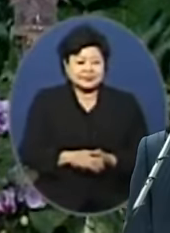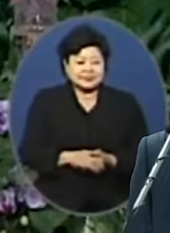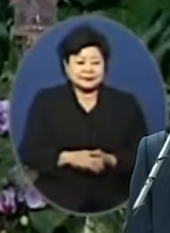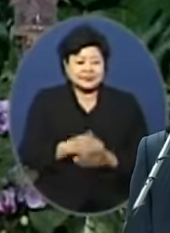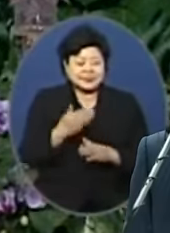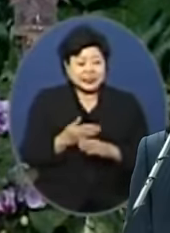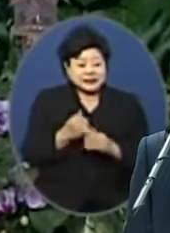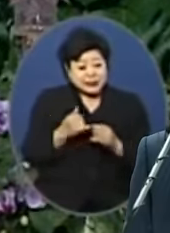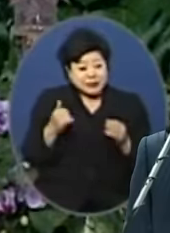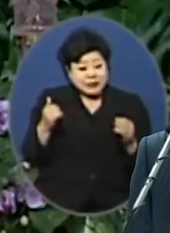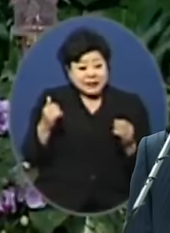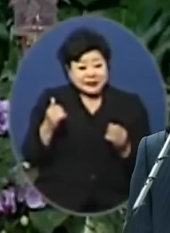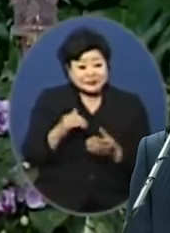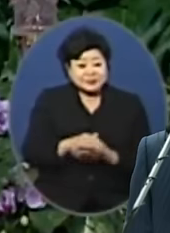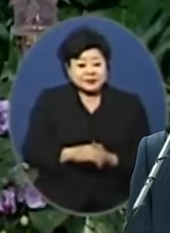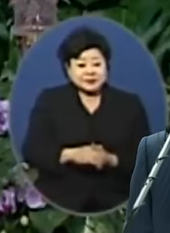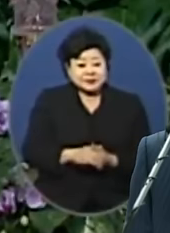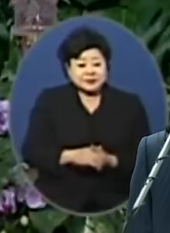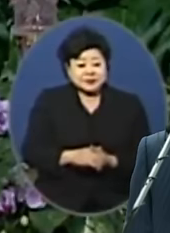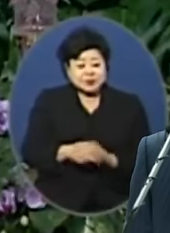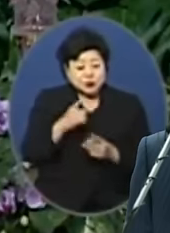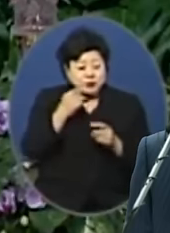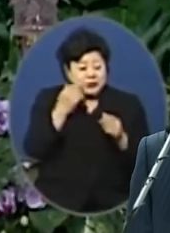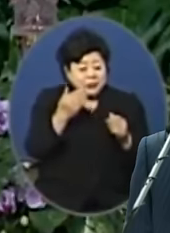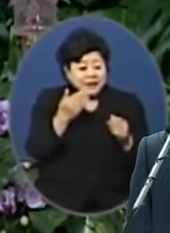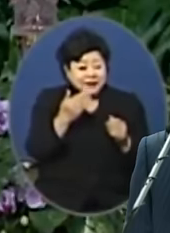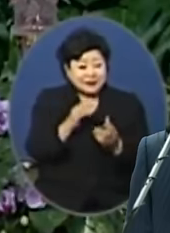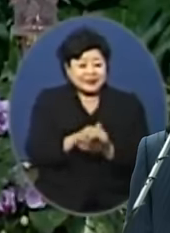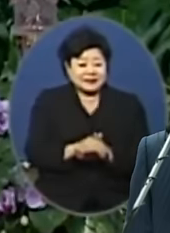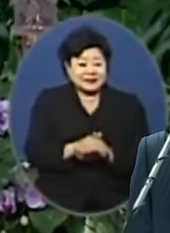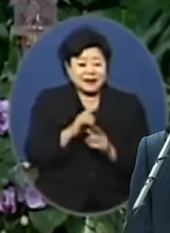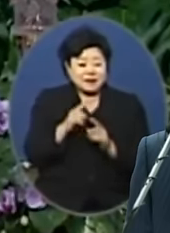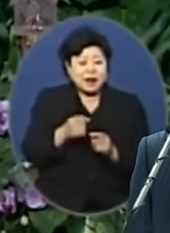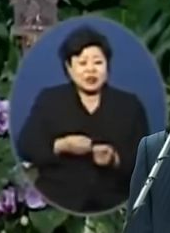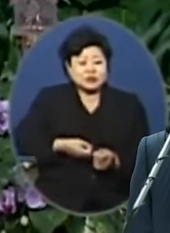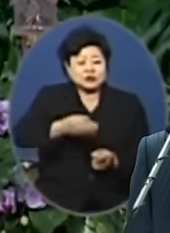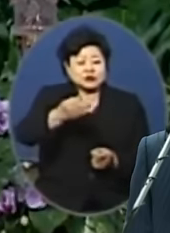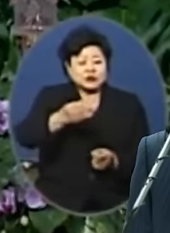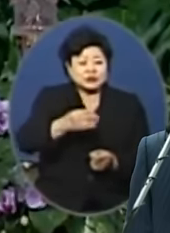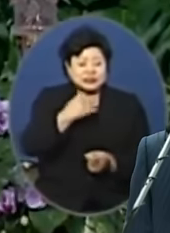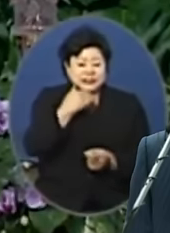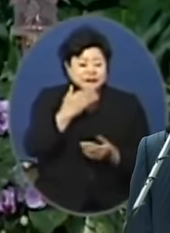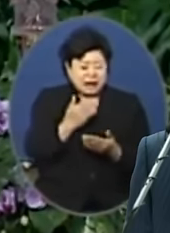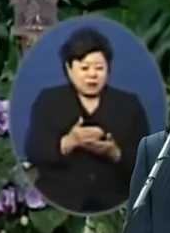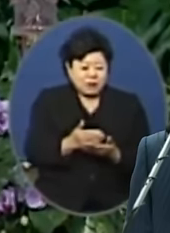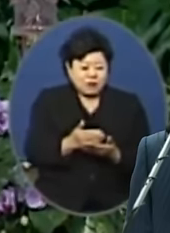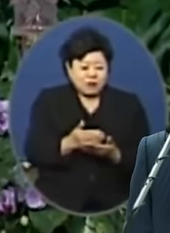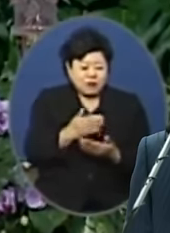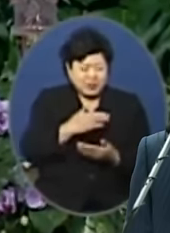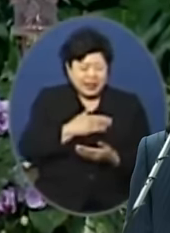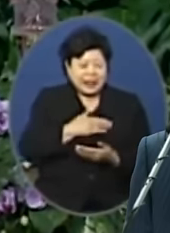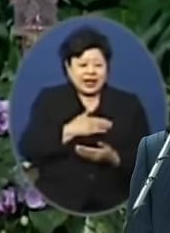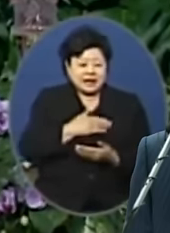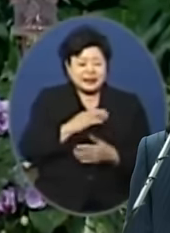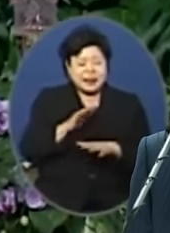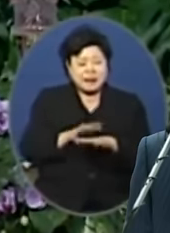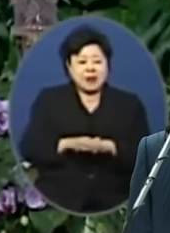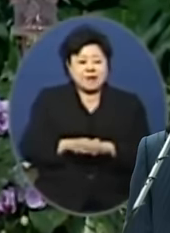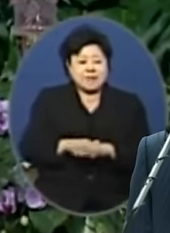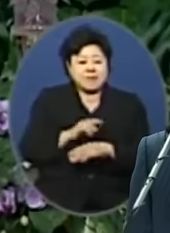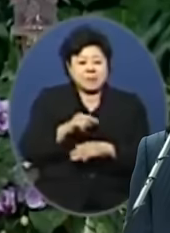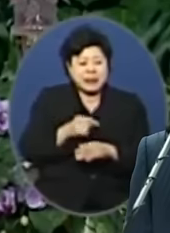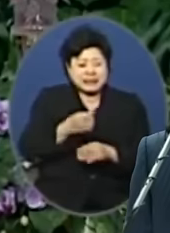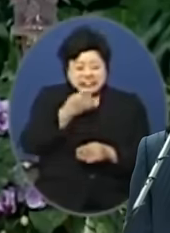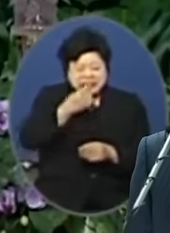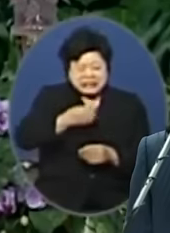다른 사람들이 내게 말을 뿌려주기를 기다리지 말고 내가 나의 마음밭에